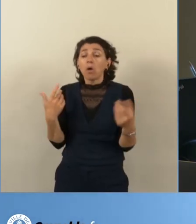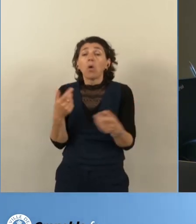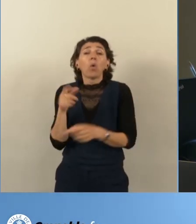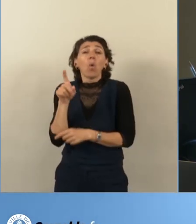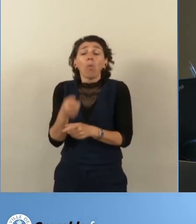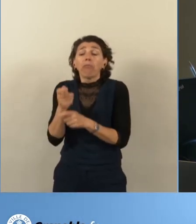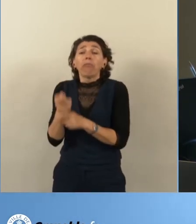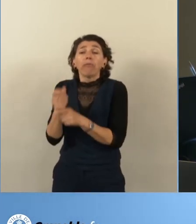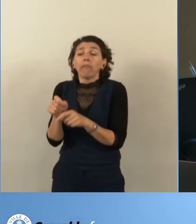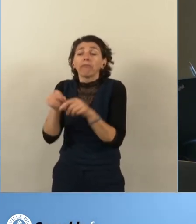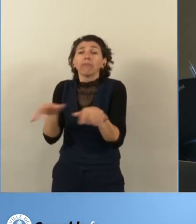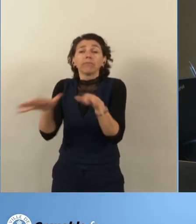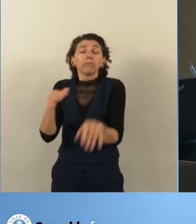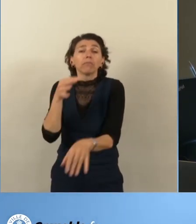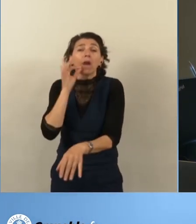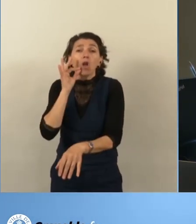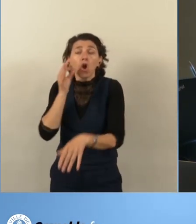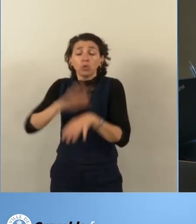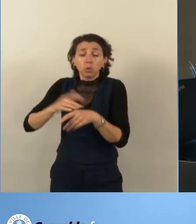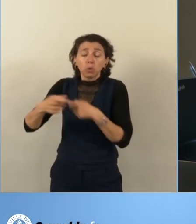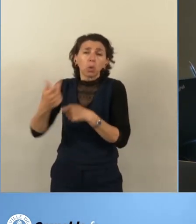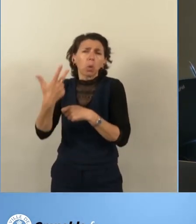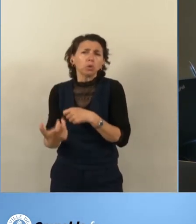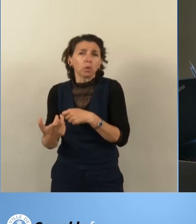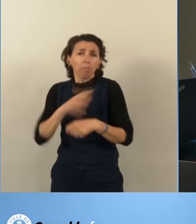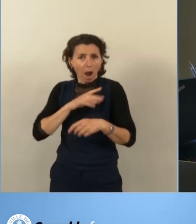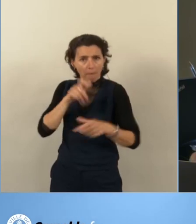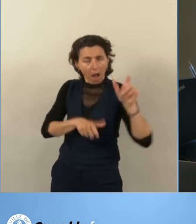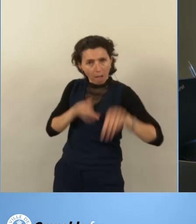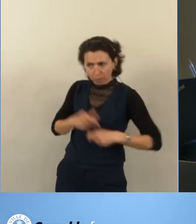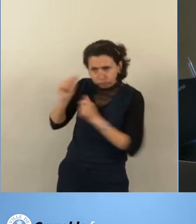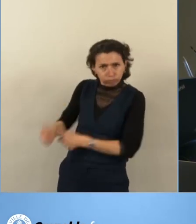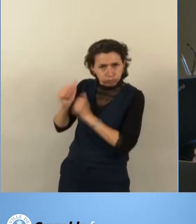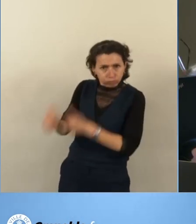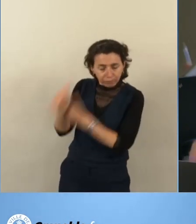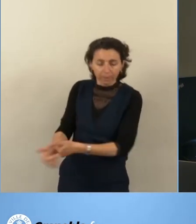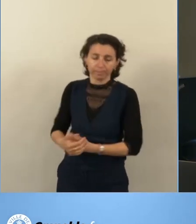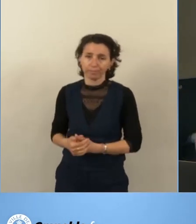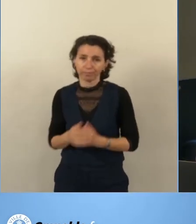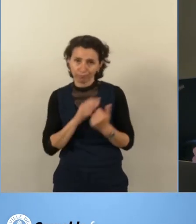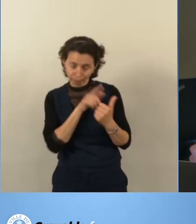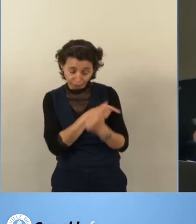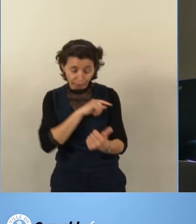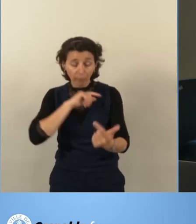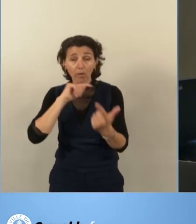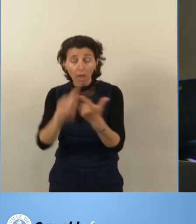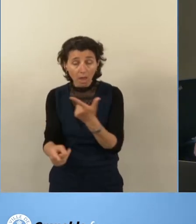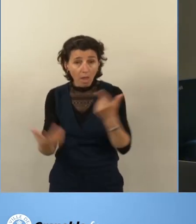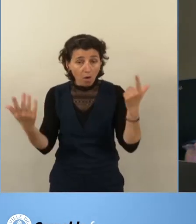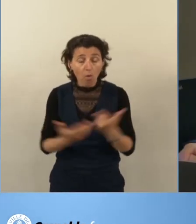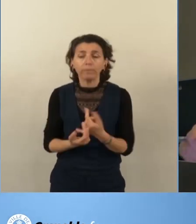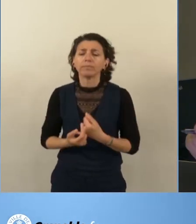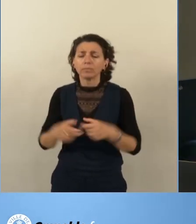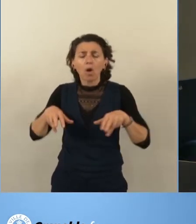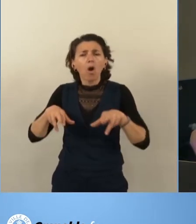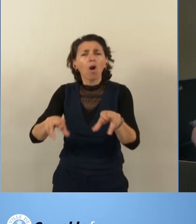a été sorti sur les trois derniers jours suite à des plaintes d'habitants voilà deuxième chose aussi pour le 20